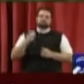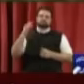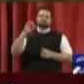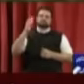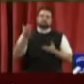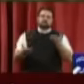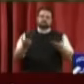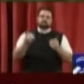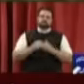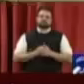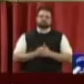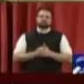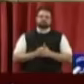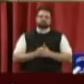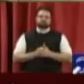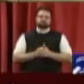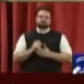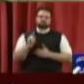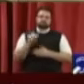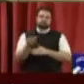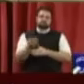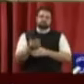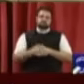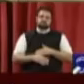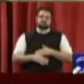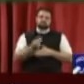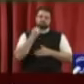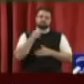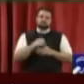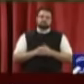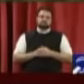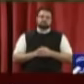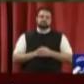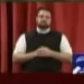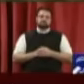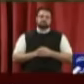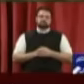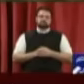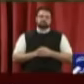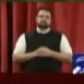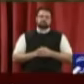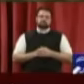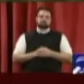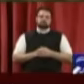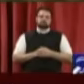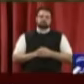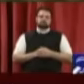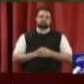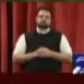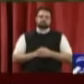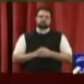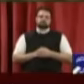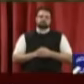Simplu. Nu mai cerea stomacul să mai mănânce? Da, da. Nu mai cerea stomacul. Și s-o refăcut pielea hidratată,